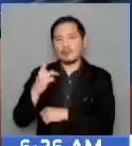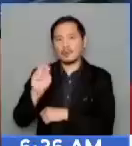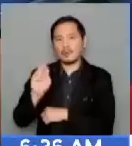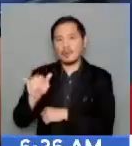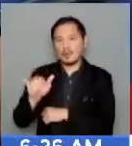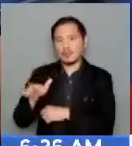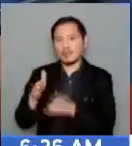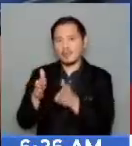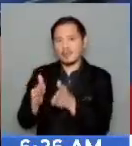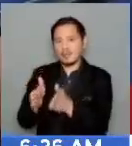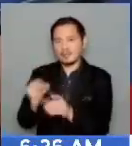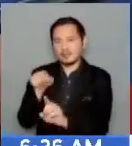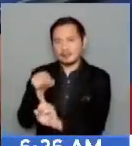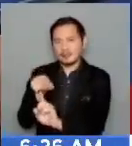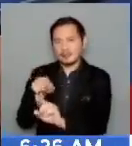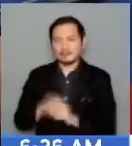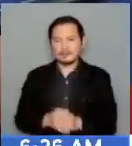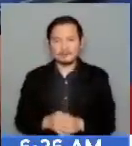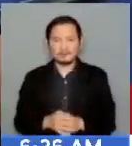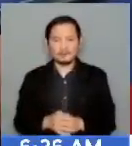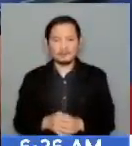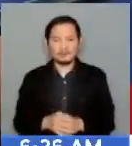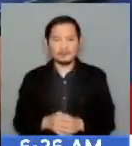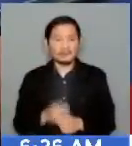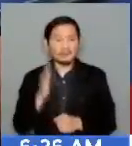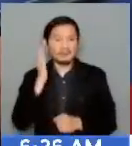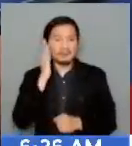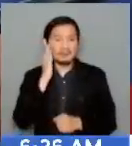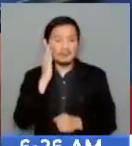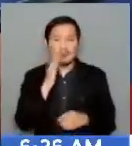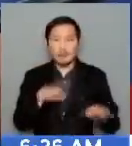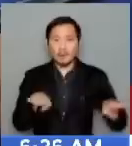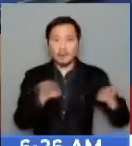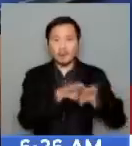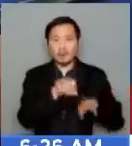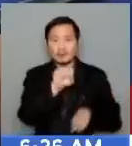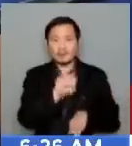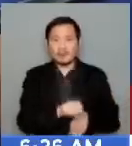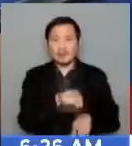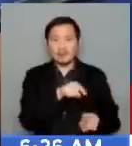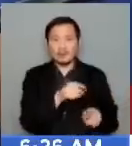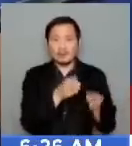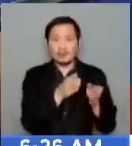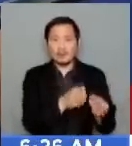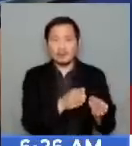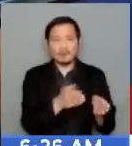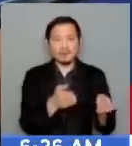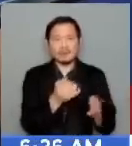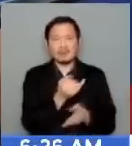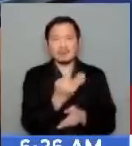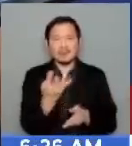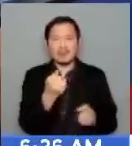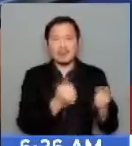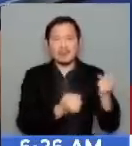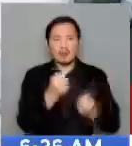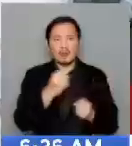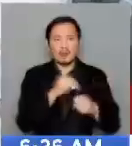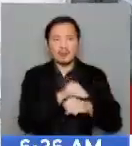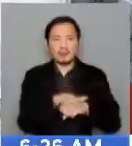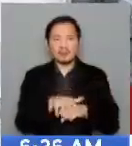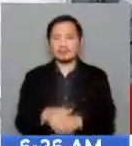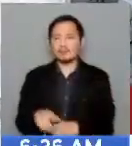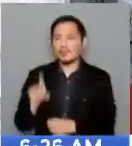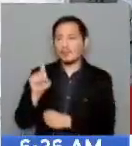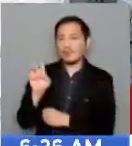sasakyan po ang maapektuhan ng pagsara nitong southbound pa lang po ito ng Kamuning flyover? Nasa 140,000 daw po